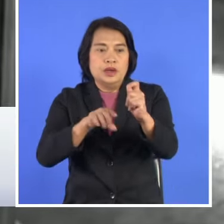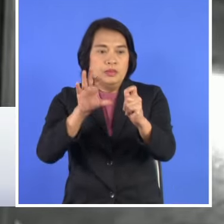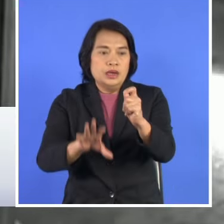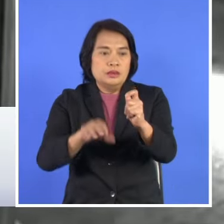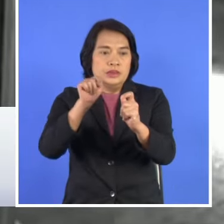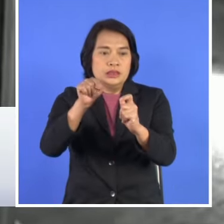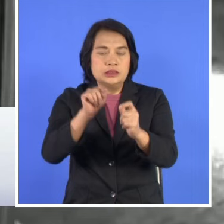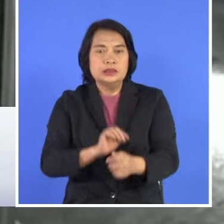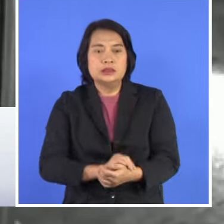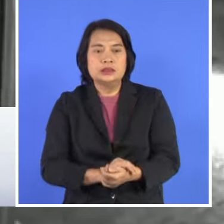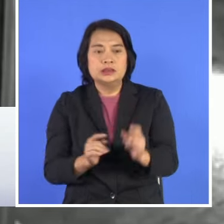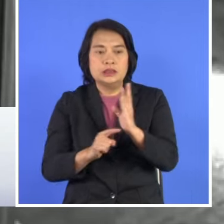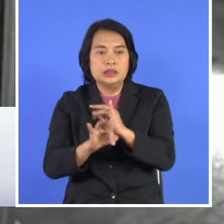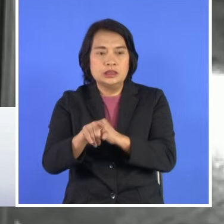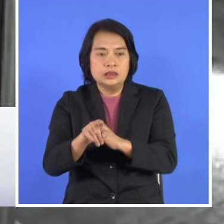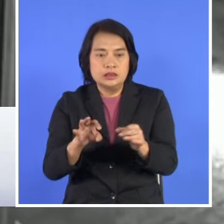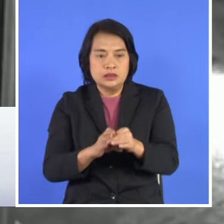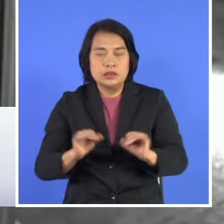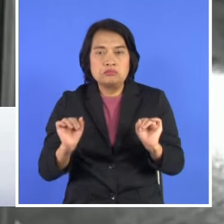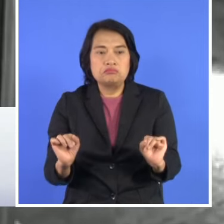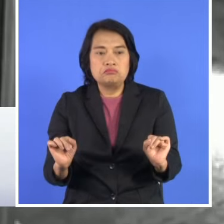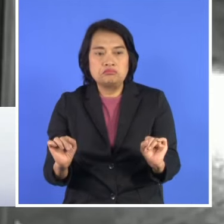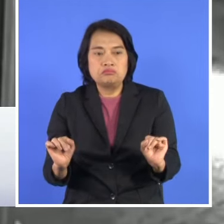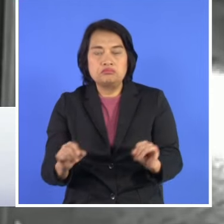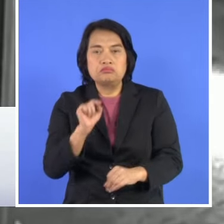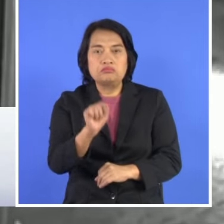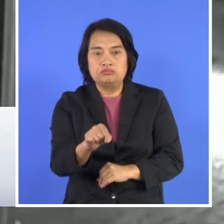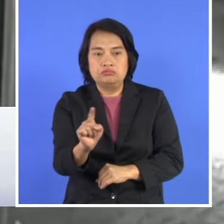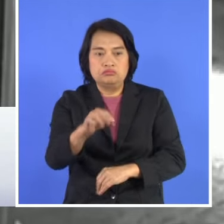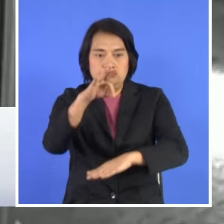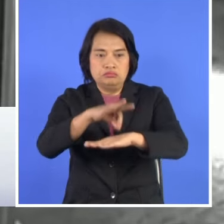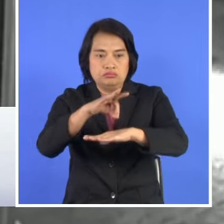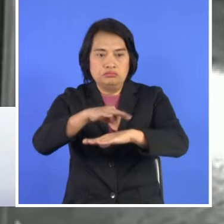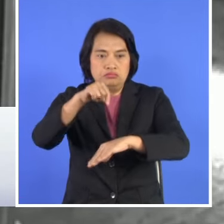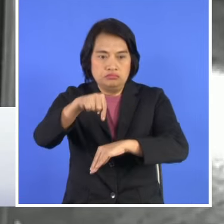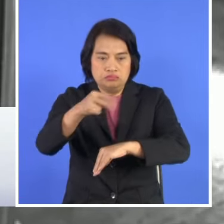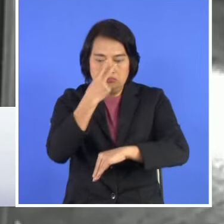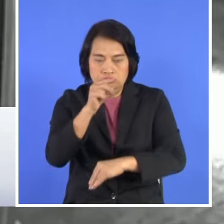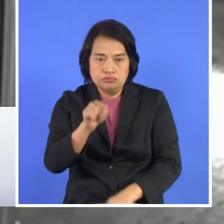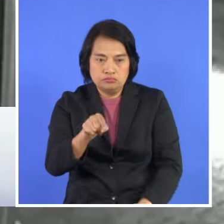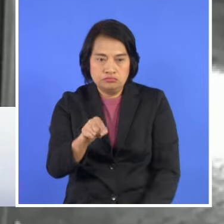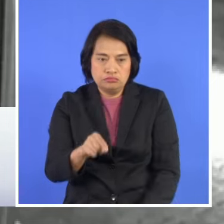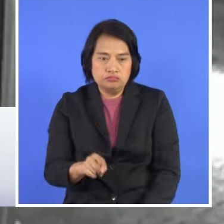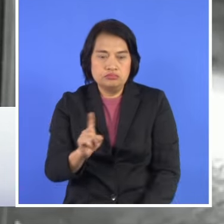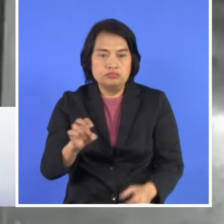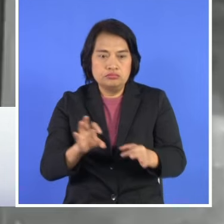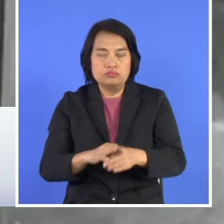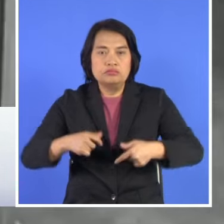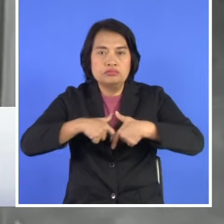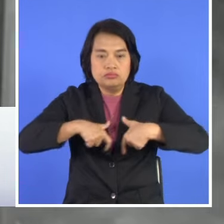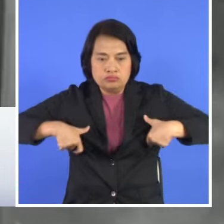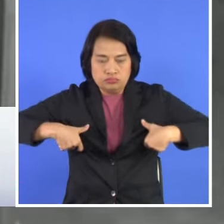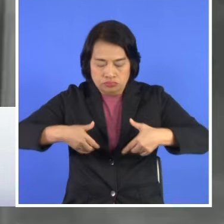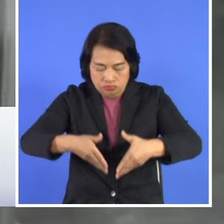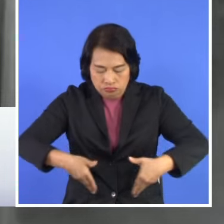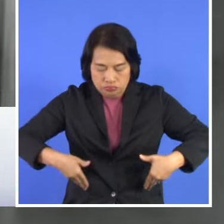ที่ขี่มอเตอร์ไซค์จอดฟ้าบแล้วมุดเข้าไปตรงใต้ราวตรงนั้นนั่นคือจุดที่เขาเล็งเอาไว้นะคะชุดชั้นในค่ะตาก